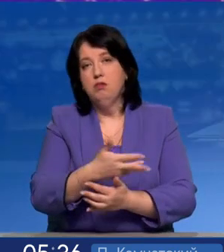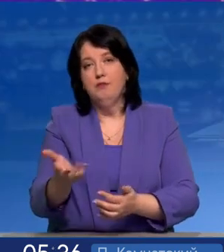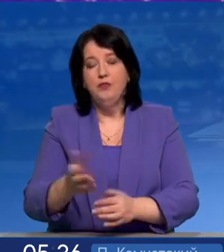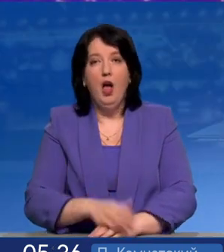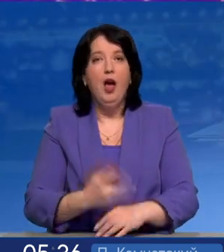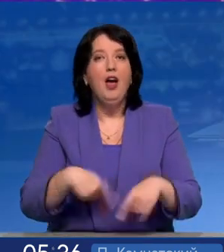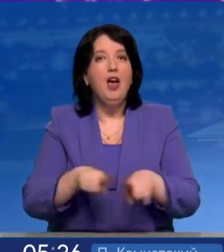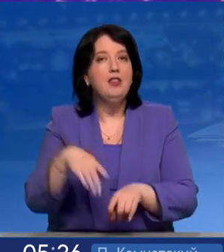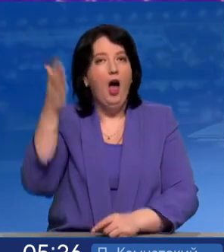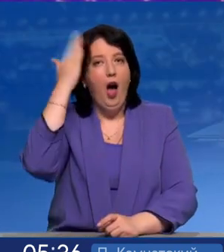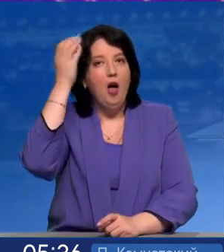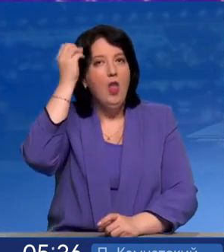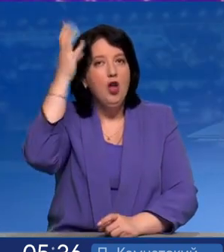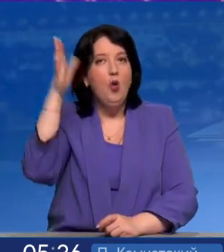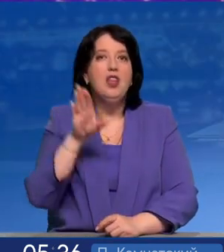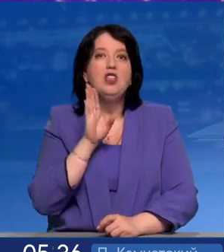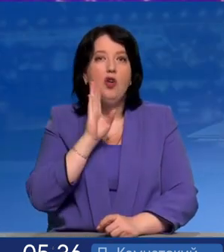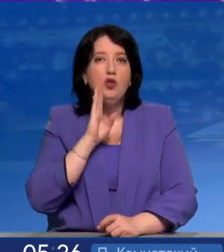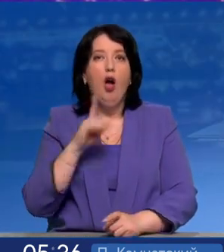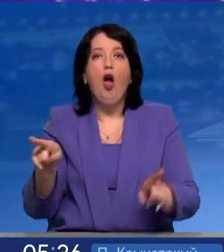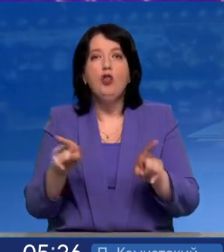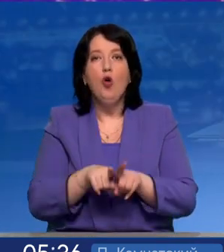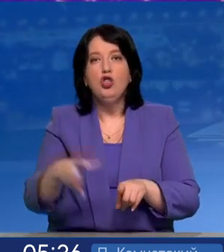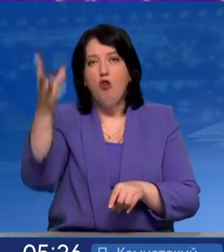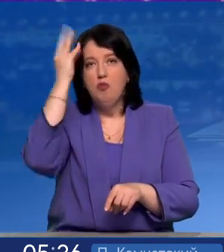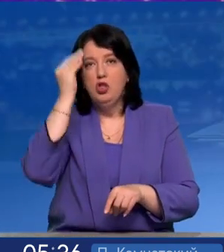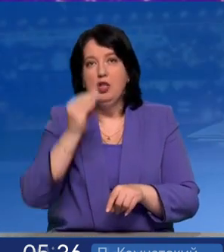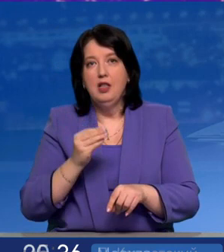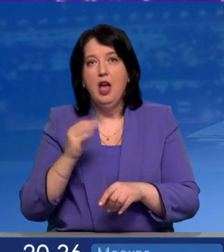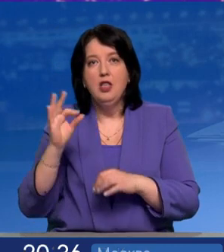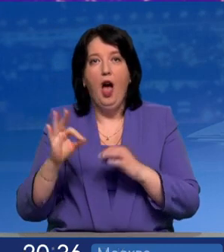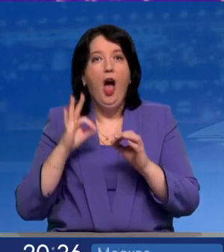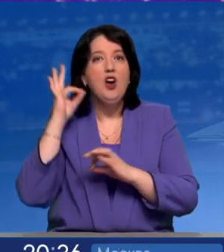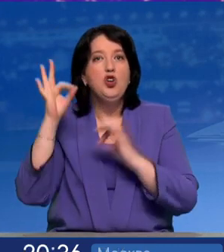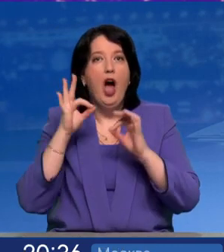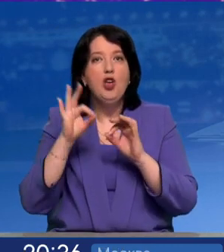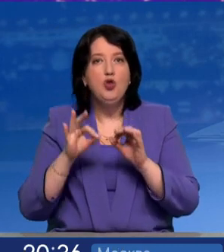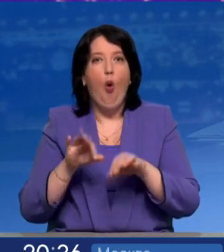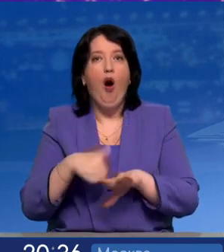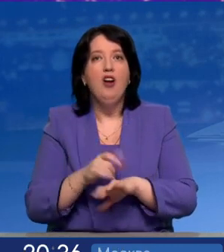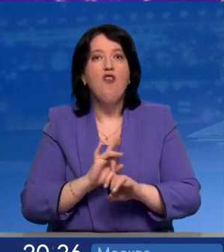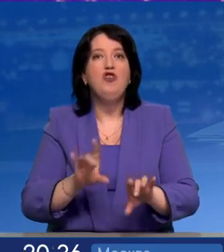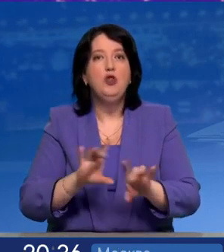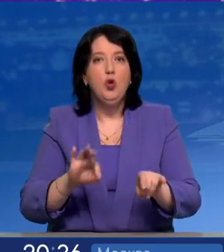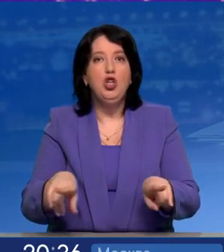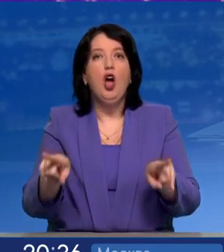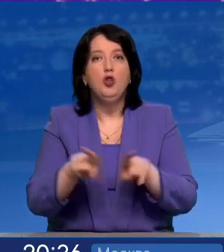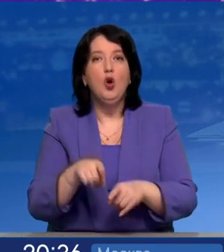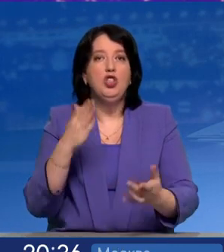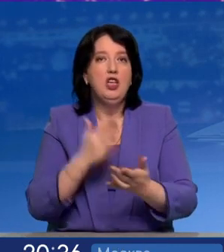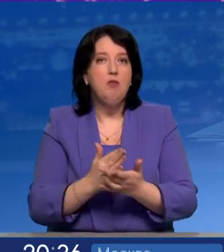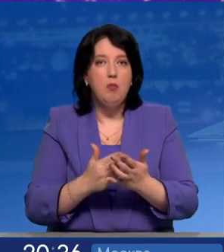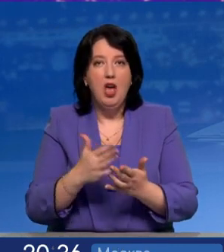Это одаренная девушка, которая, конечно, тоже сразу производит впечатление радиоведущей и бизнесмена. Вот, в отличие от нас, тоже получает несусветные